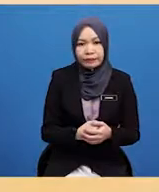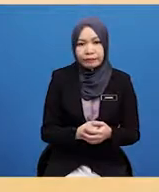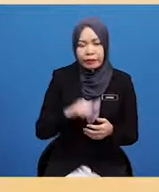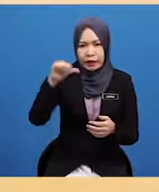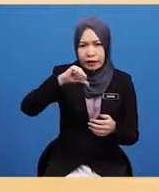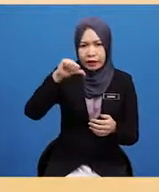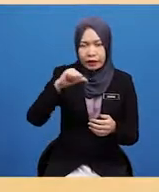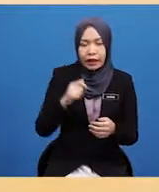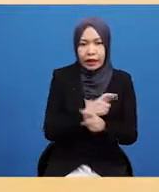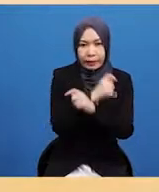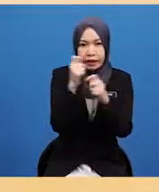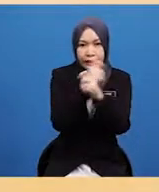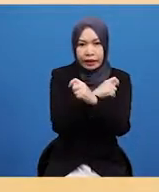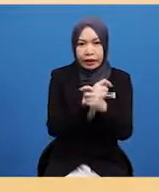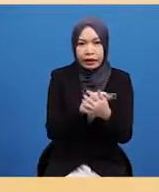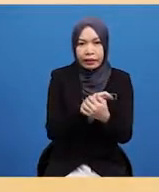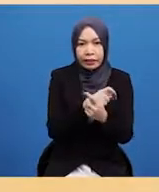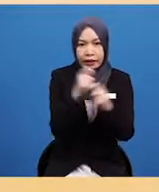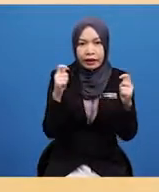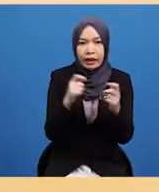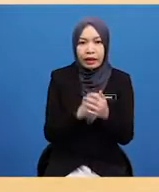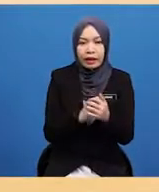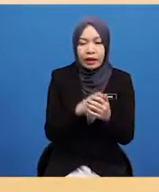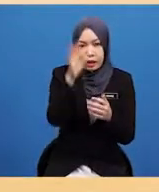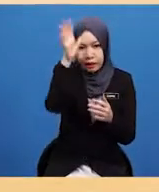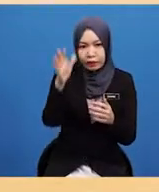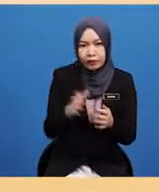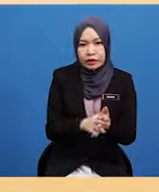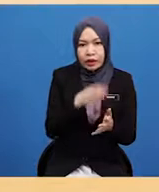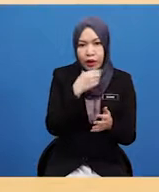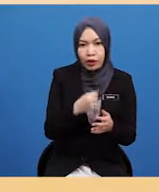Kegagalan penentangan Tok Canggu berpunca daripada